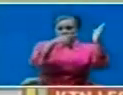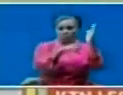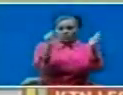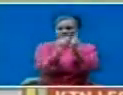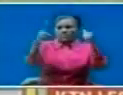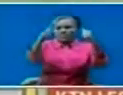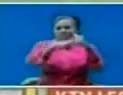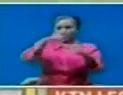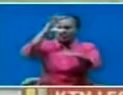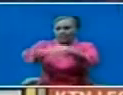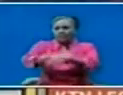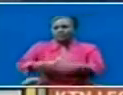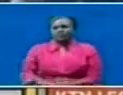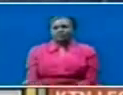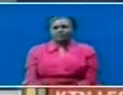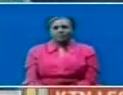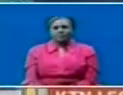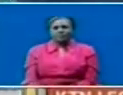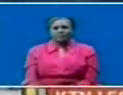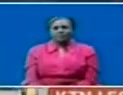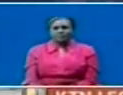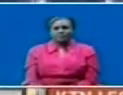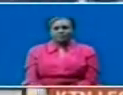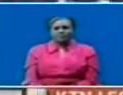ya 7 kutoka kwa Nondis.